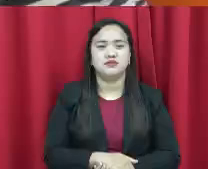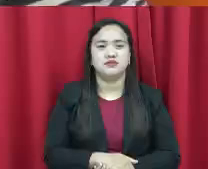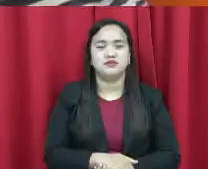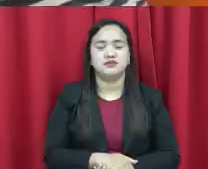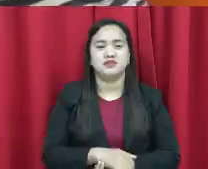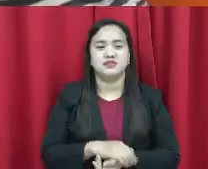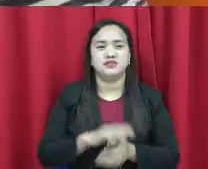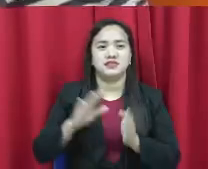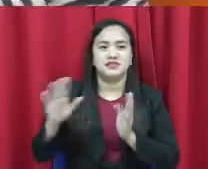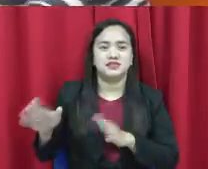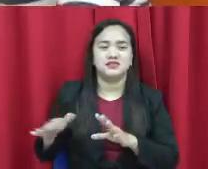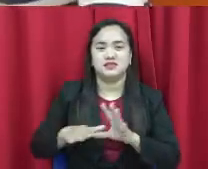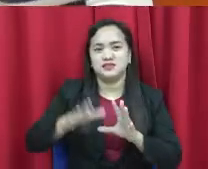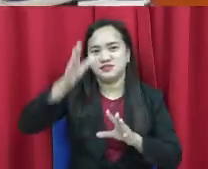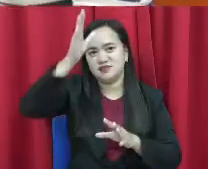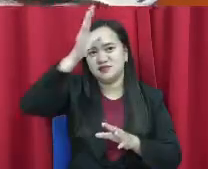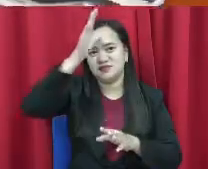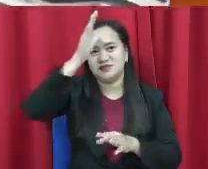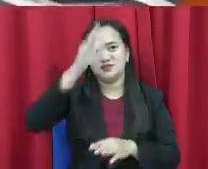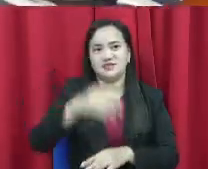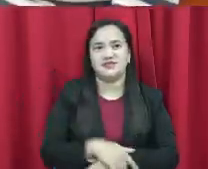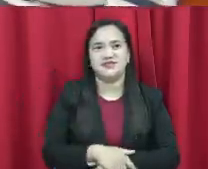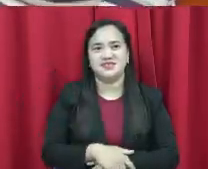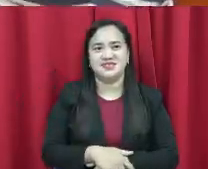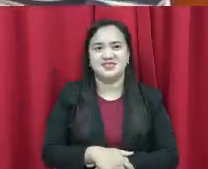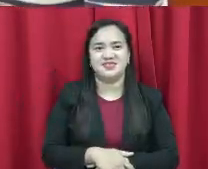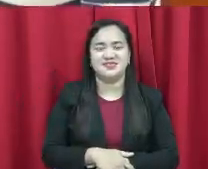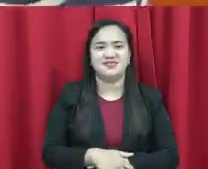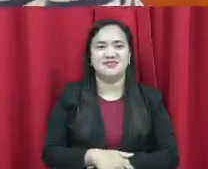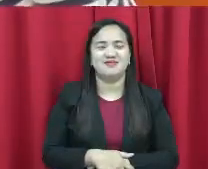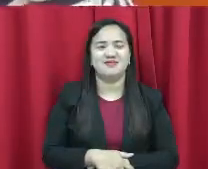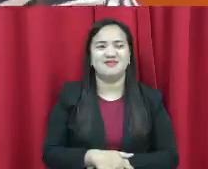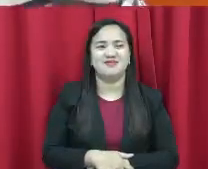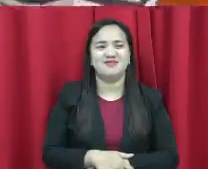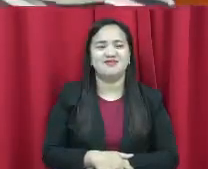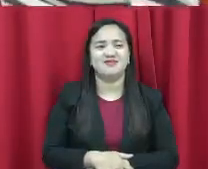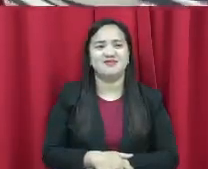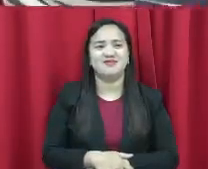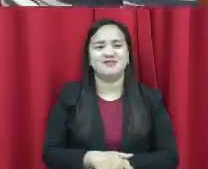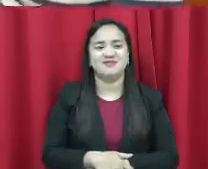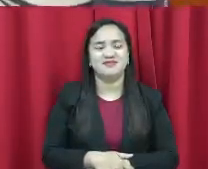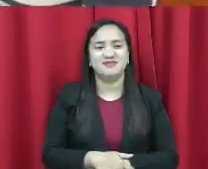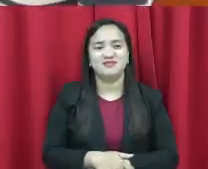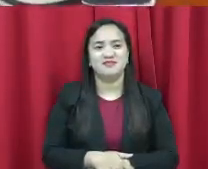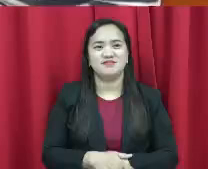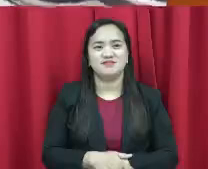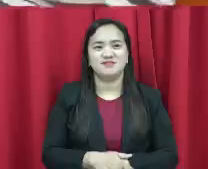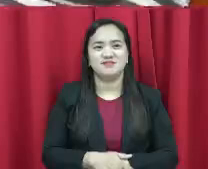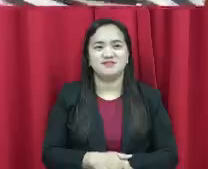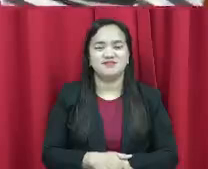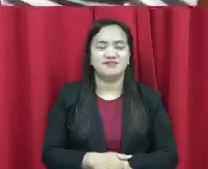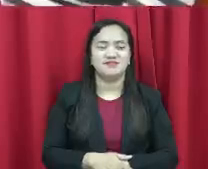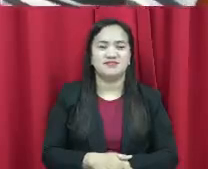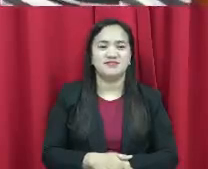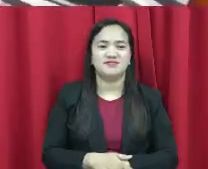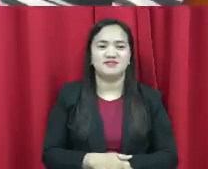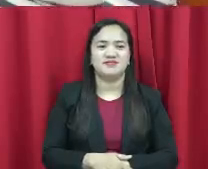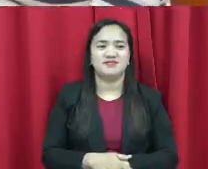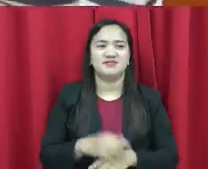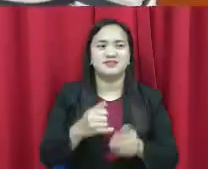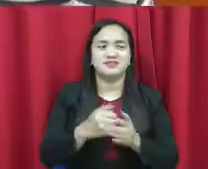iiwanan sa tatay ang tanong kaya kaya ka kaya yan kaya ka kayanin